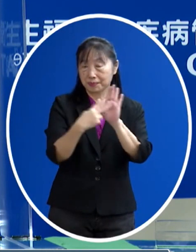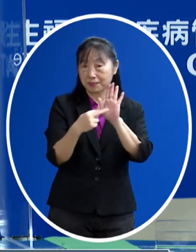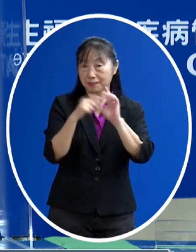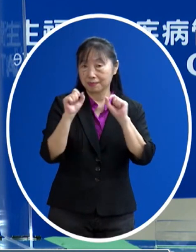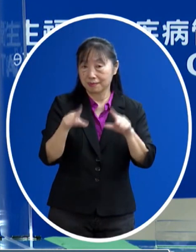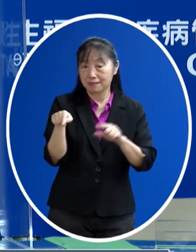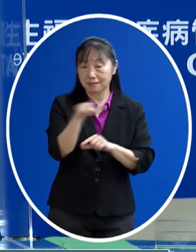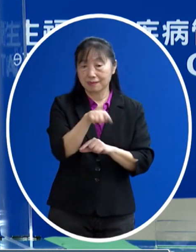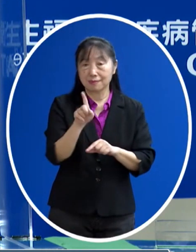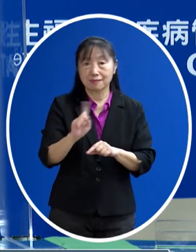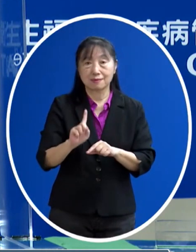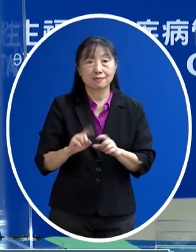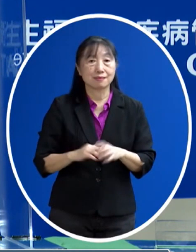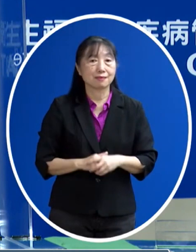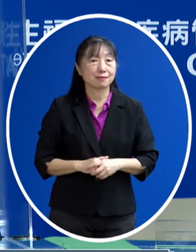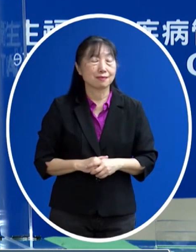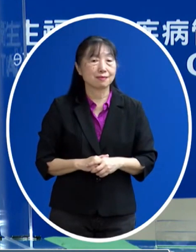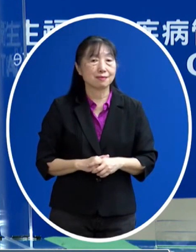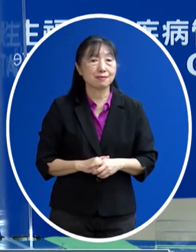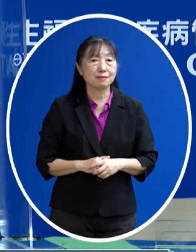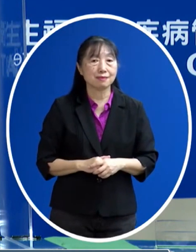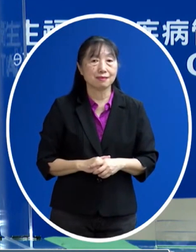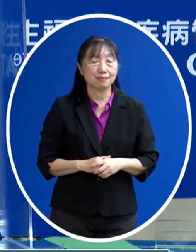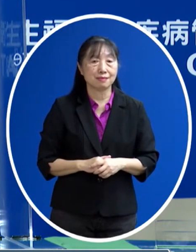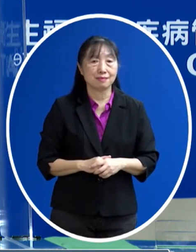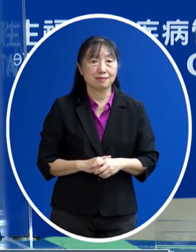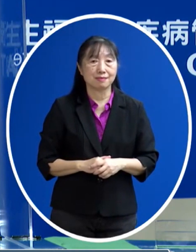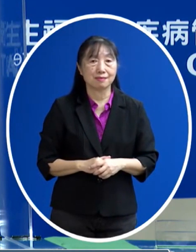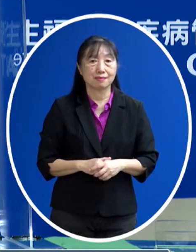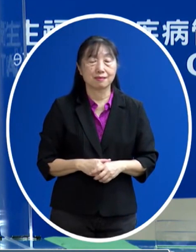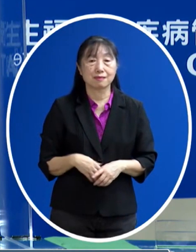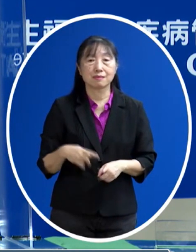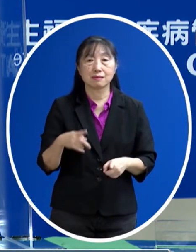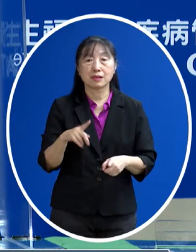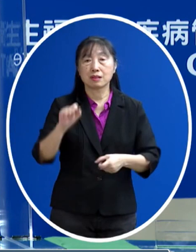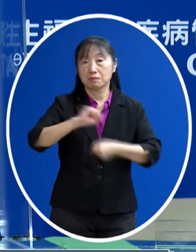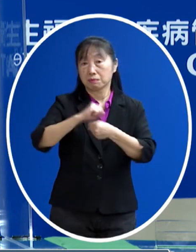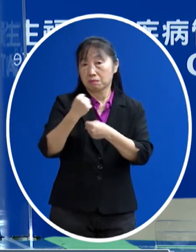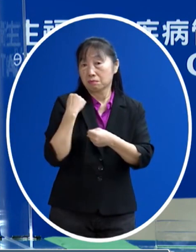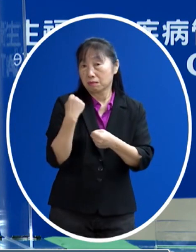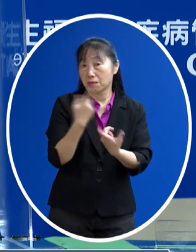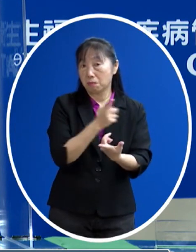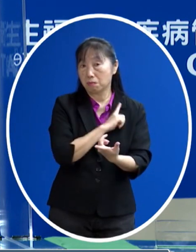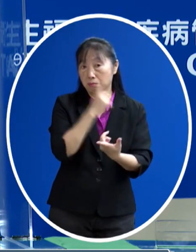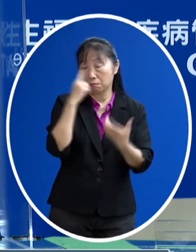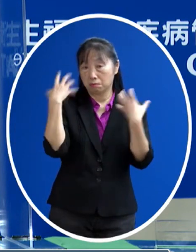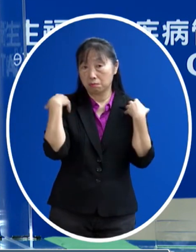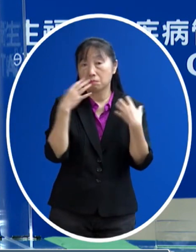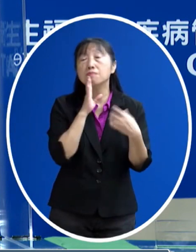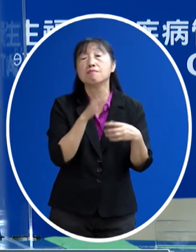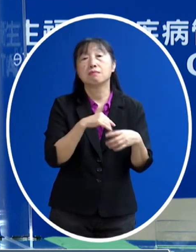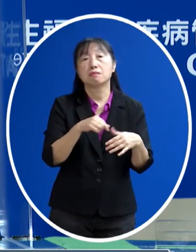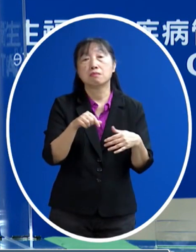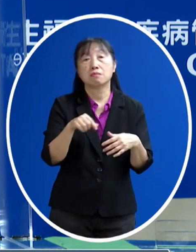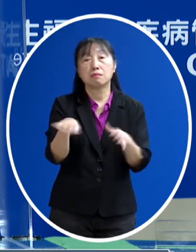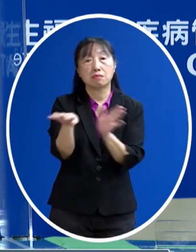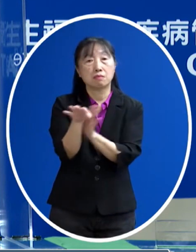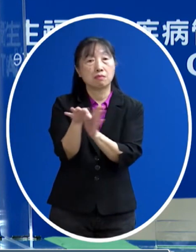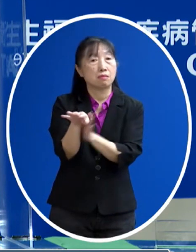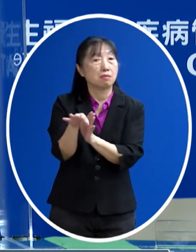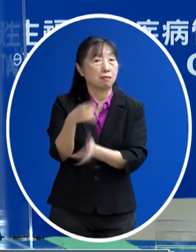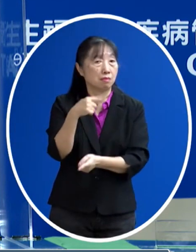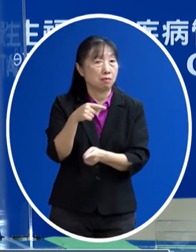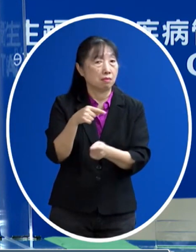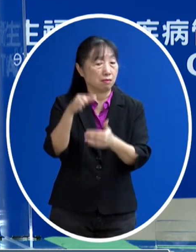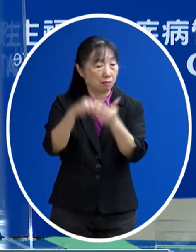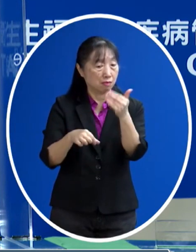哈。那这边要特别讲的是，这个所谓加强自主健康管理的部分，就是要完全遵照右边的自主健康管理的